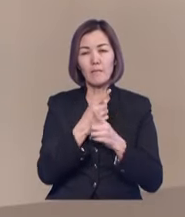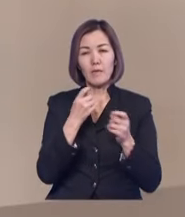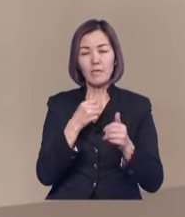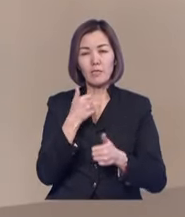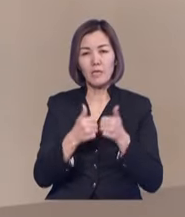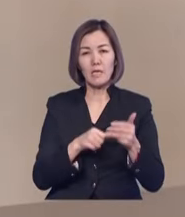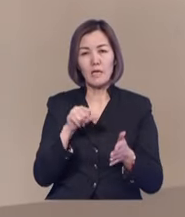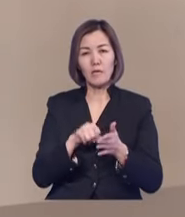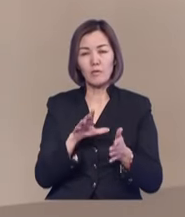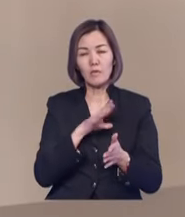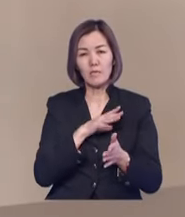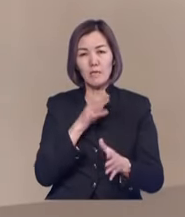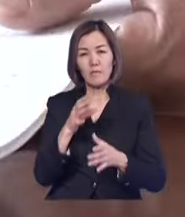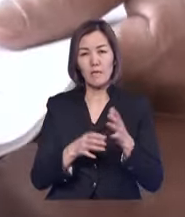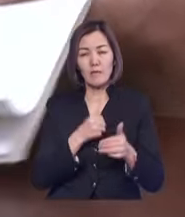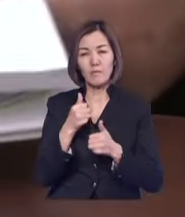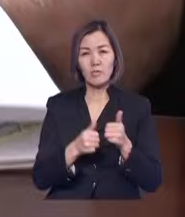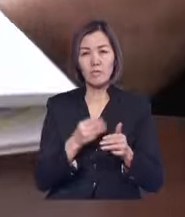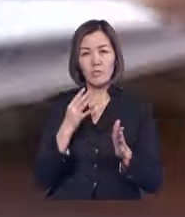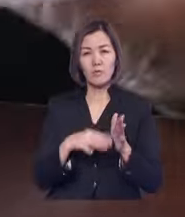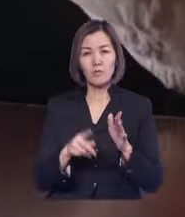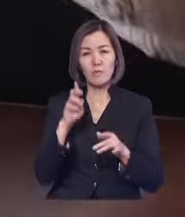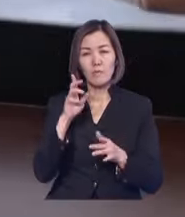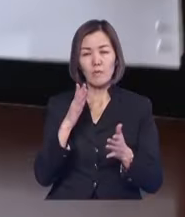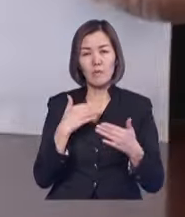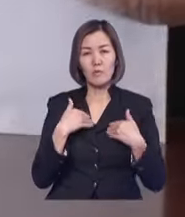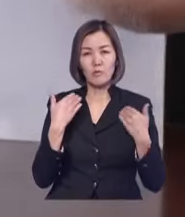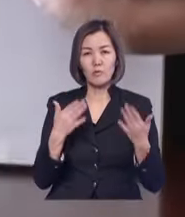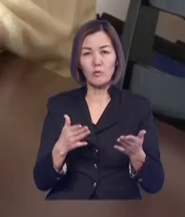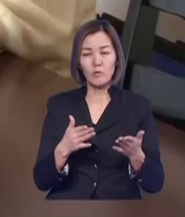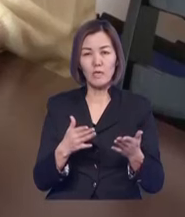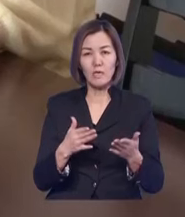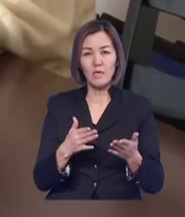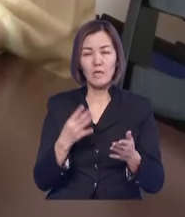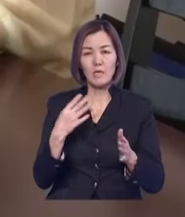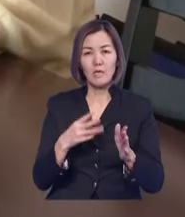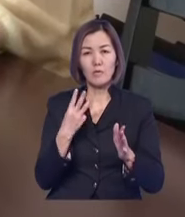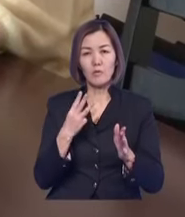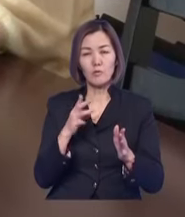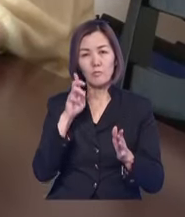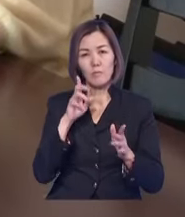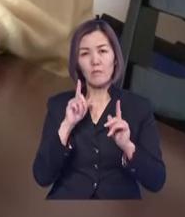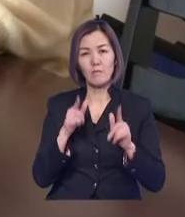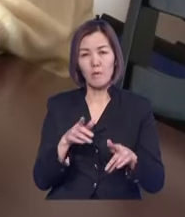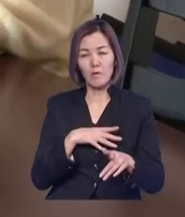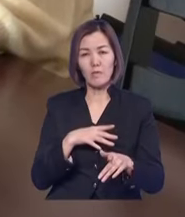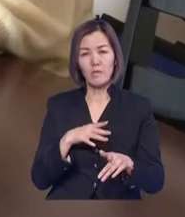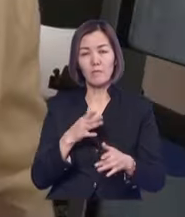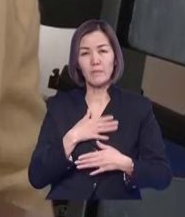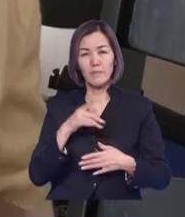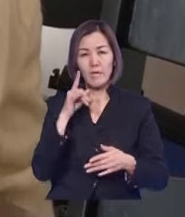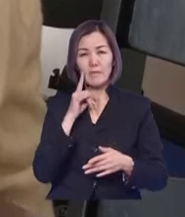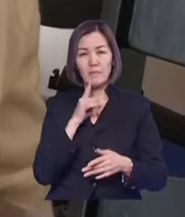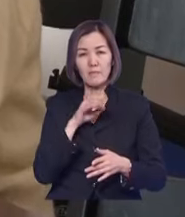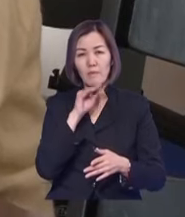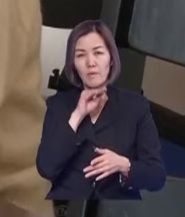конкурсқа қатысқан еді. Әлемдік деңгейде өткен жарысқа 90 мемлекеттің жұмысы ұсынылды. Онда 43 елдің жобасы мақұлданды. Ішінде отандық ғалымдардың да